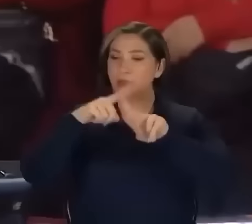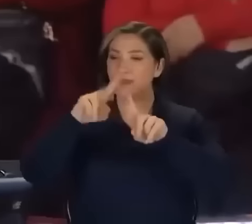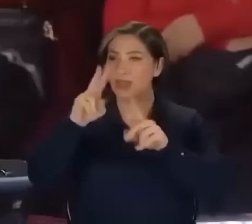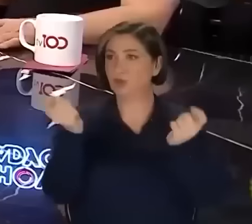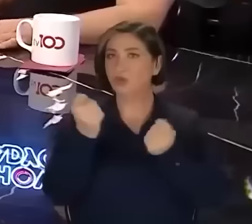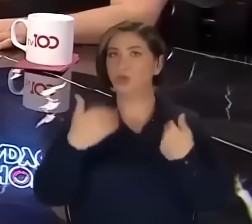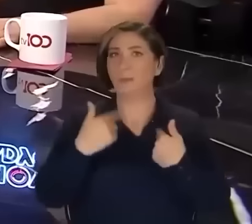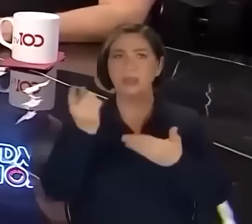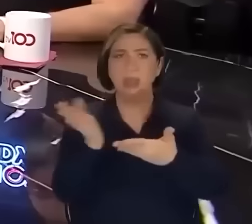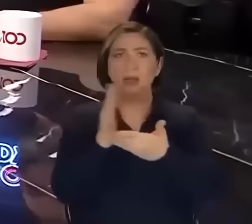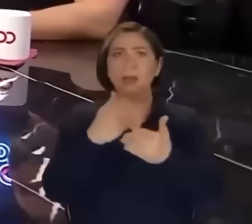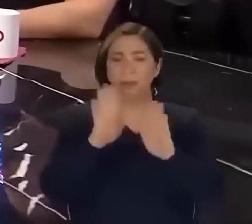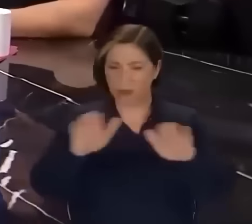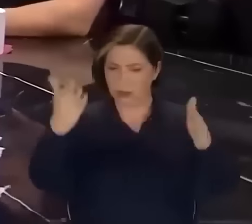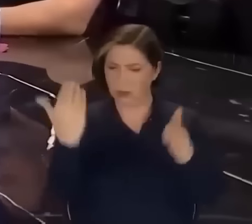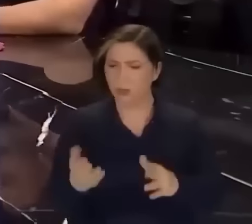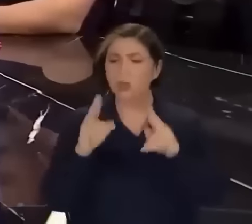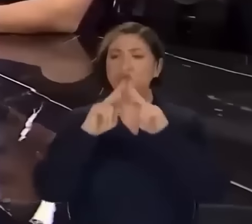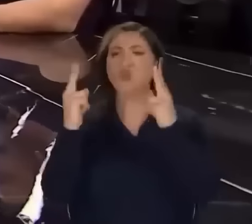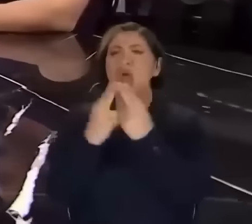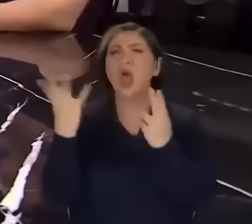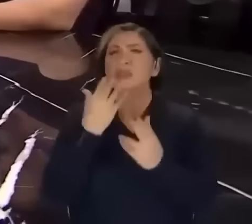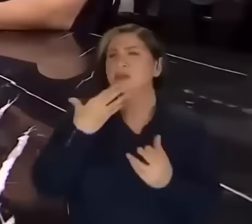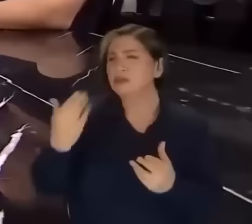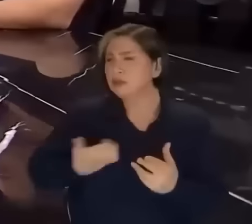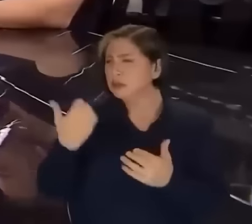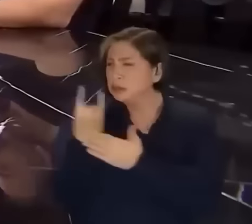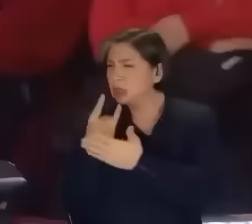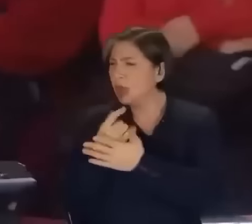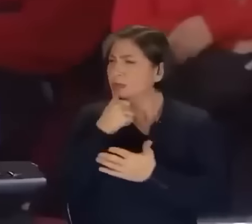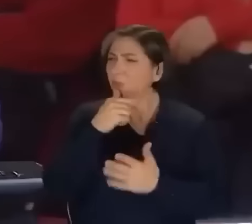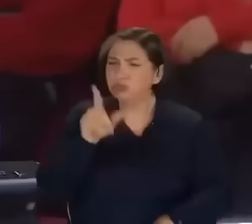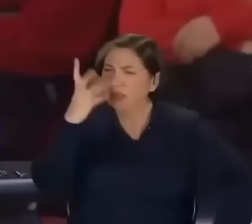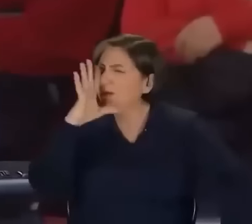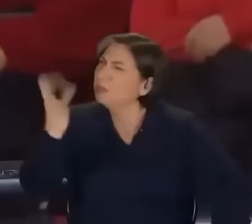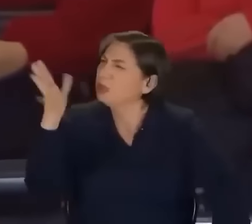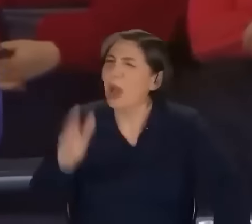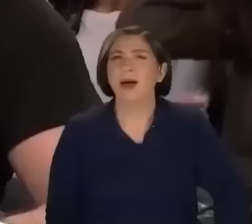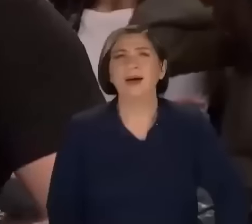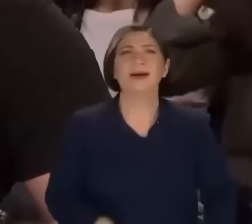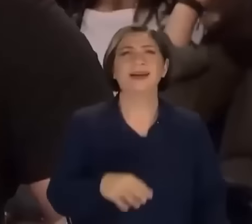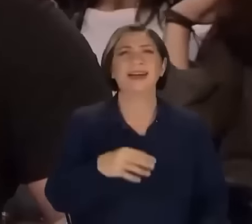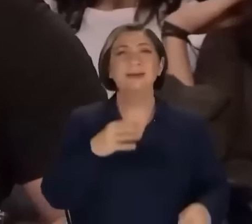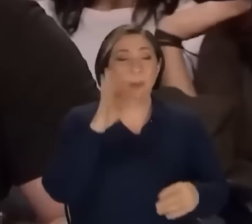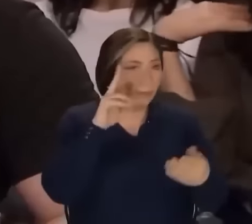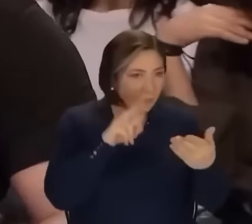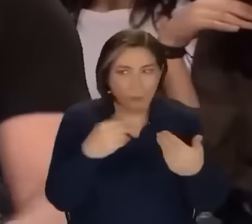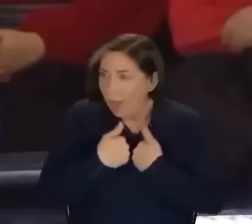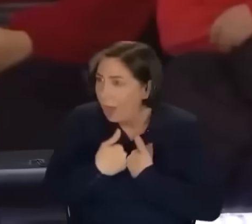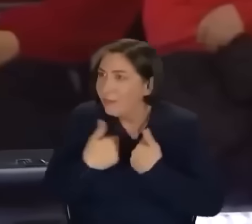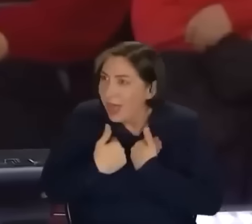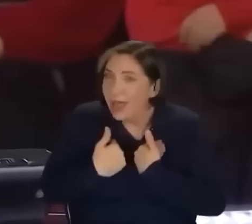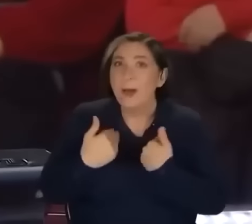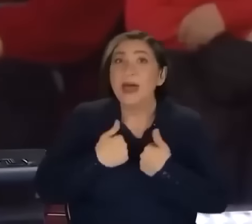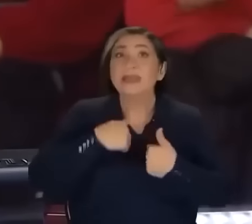çalışıyorum öyle bir dergi masanın üzerinde duruyor falan diyor ki dünyanın en seksi erkeğini seç dedim kim bu salak Acaba bir baktım ben